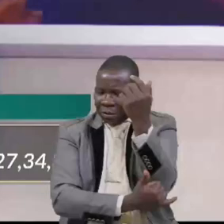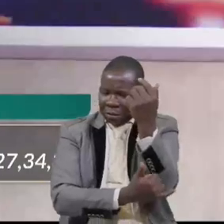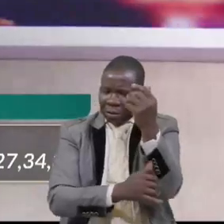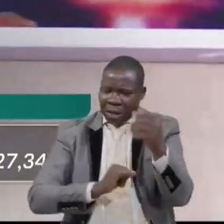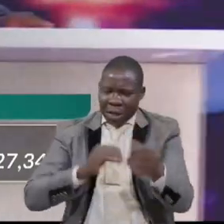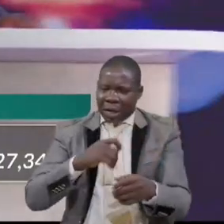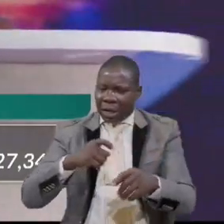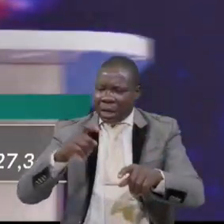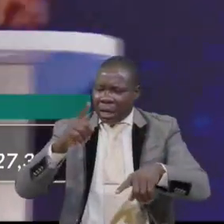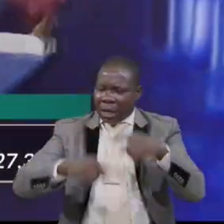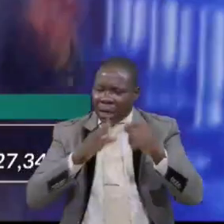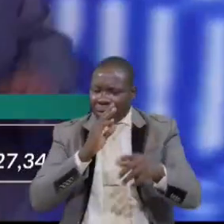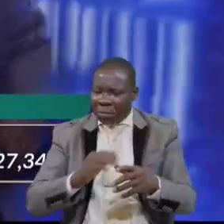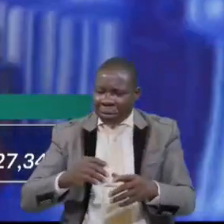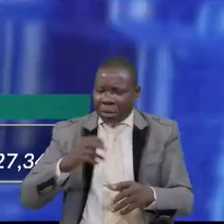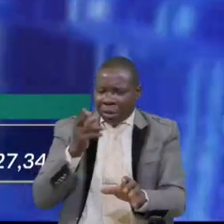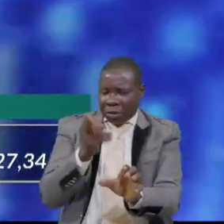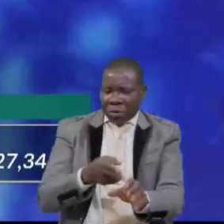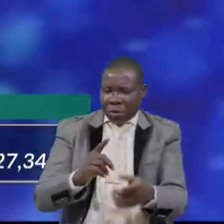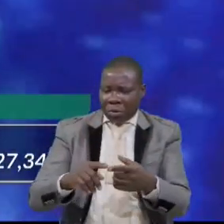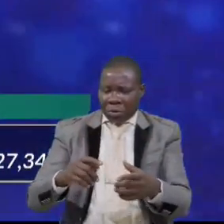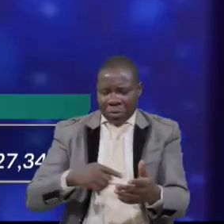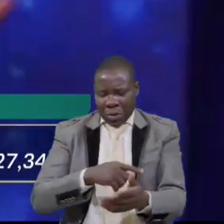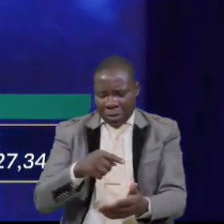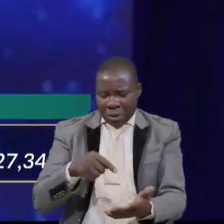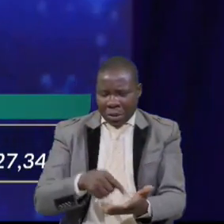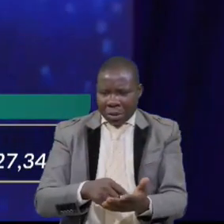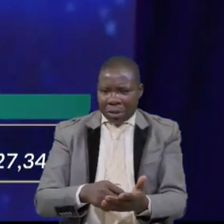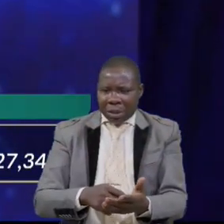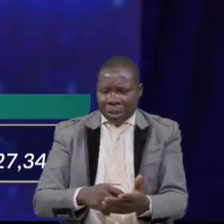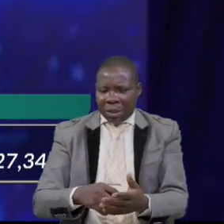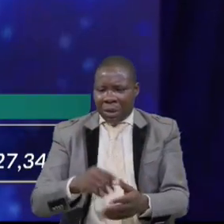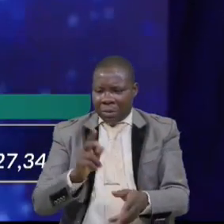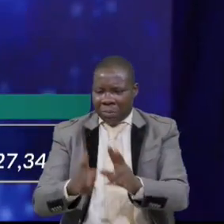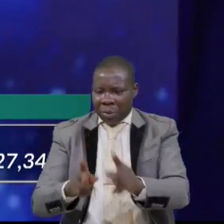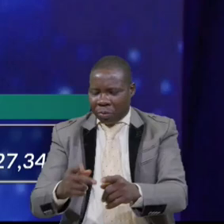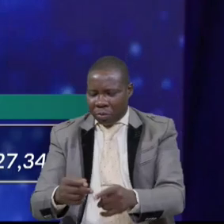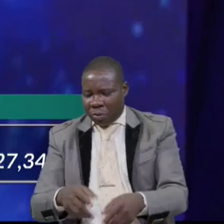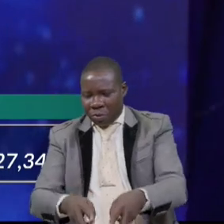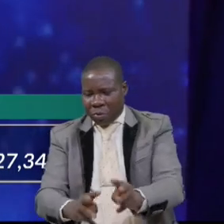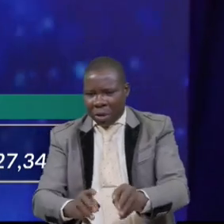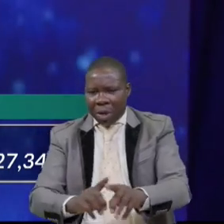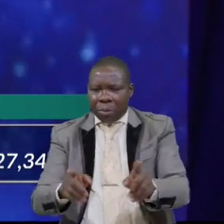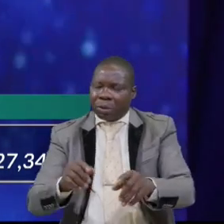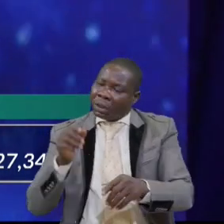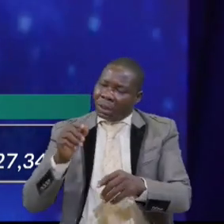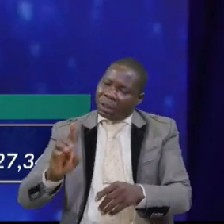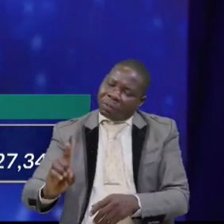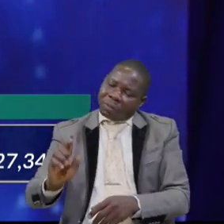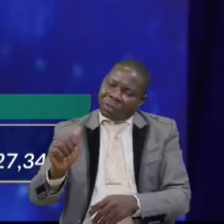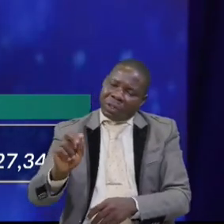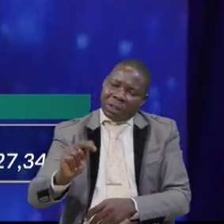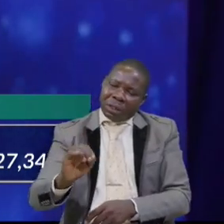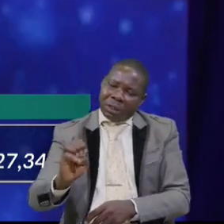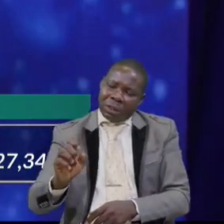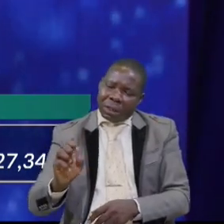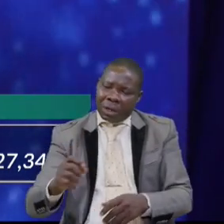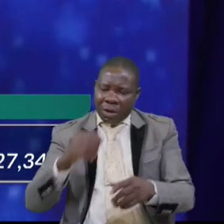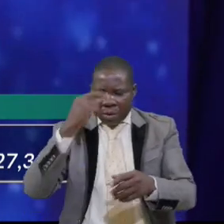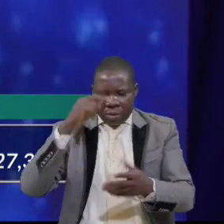de Babylone. Mais Daniel résolut dans son cœur de ne pas se souiller par les mets du